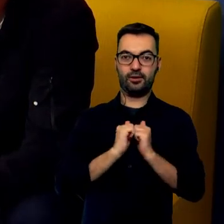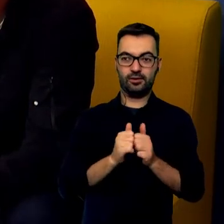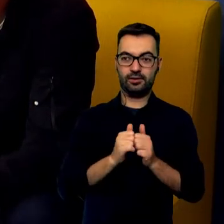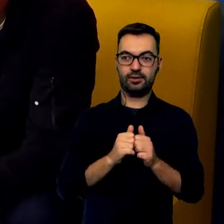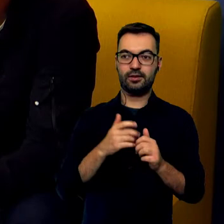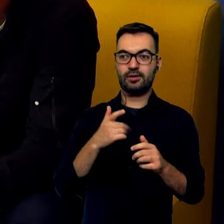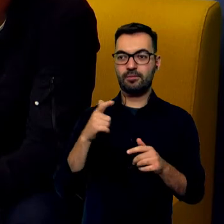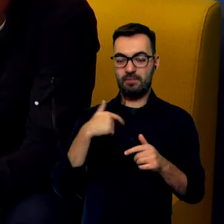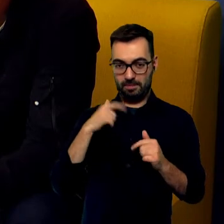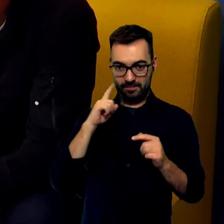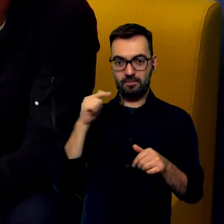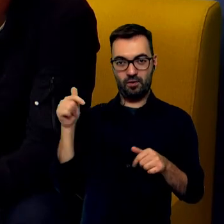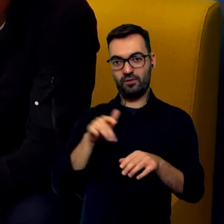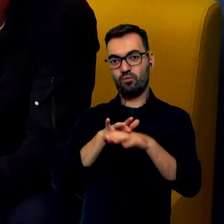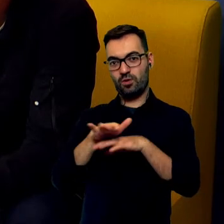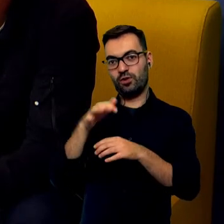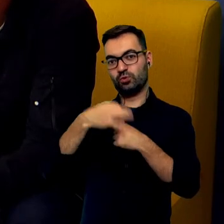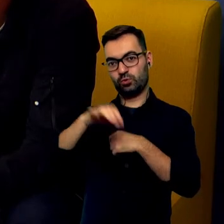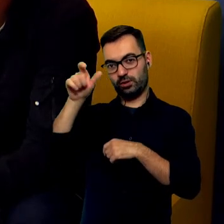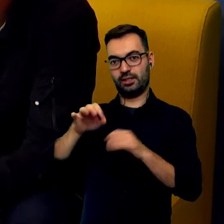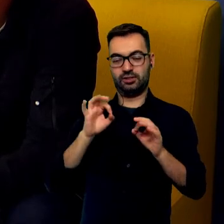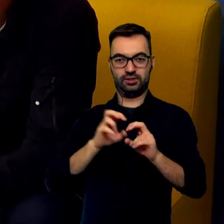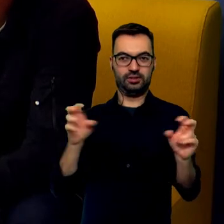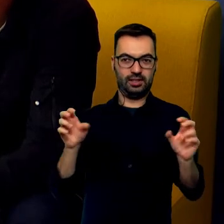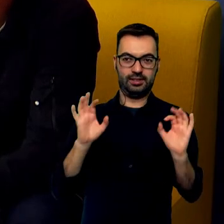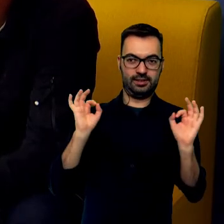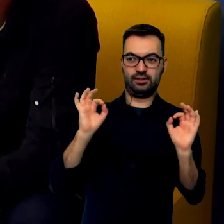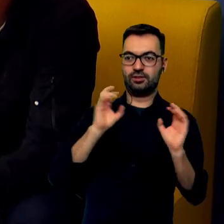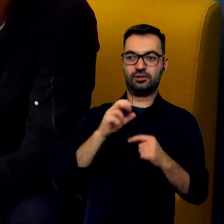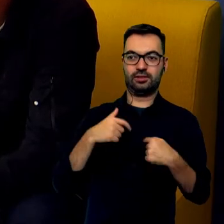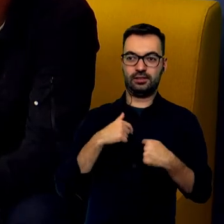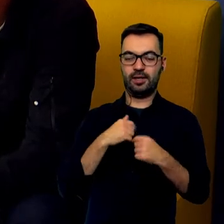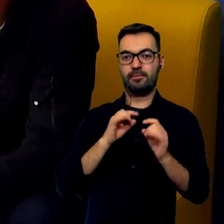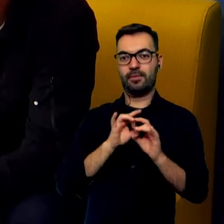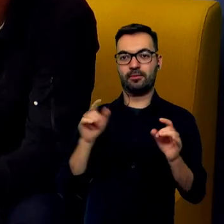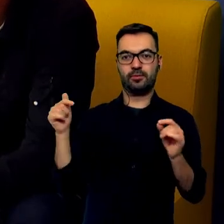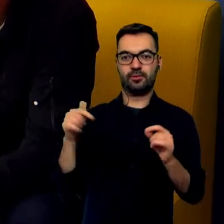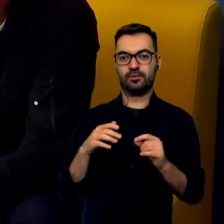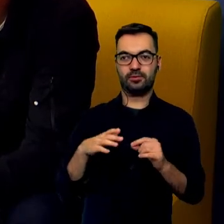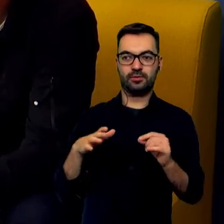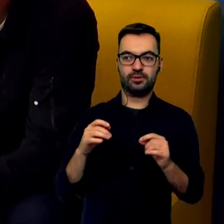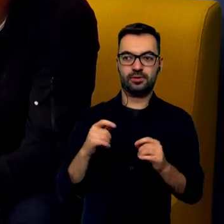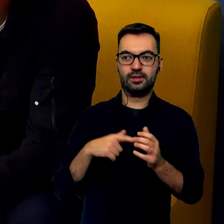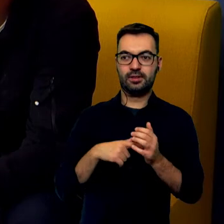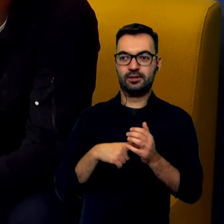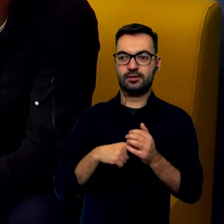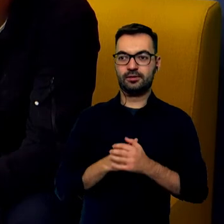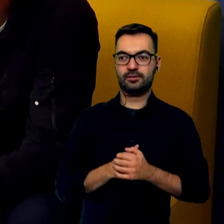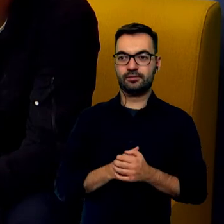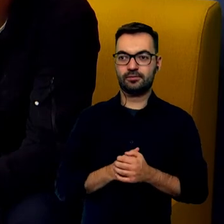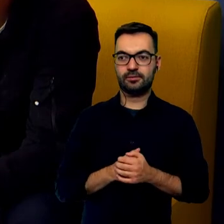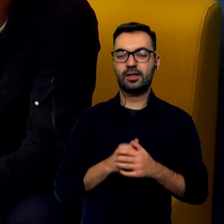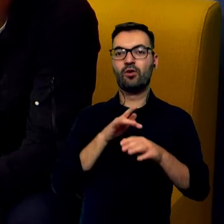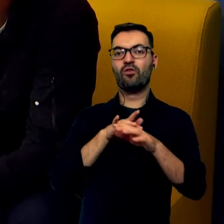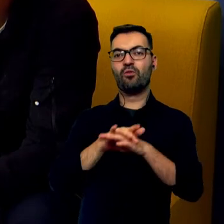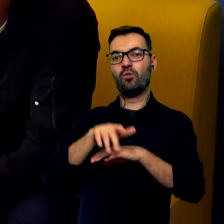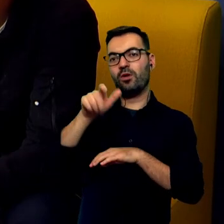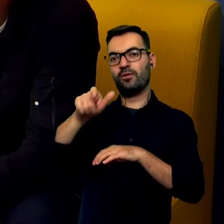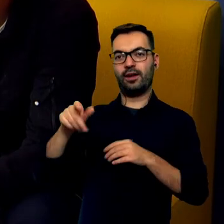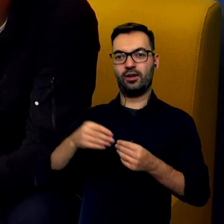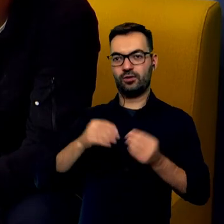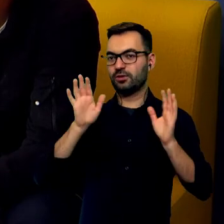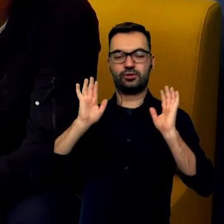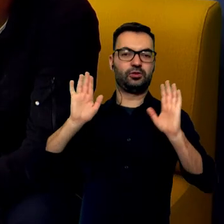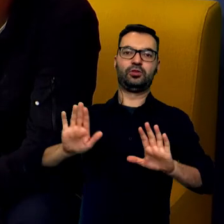jest wpływanie w ogóle na studenta w dzisiejszych czasach, czy ja jako pedagog powinienem w ogóle te kategorie wpływania na czyjś